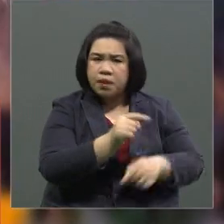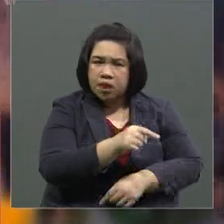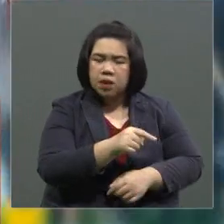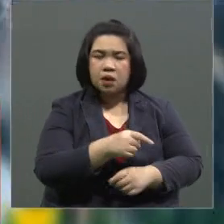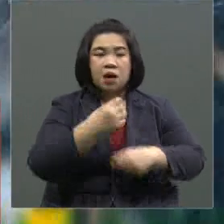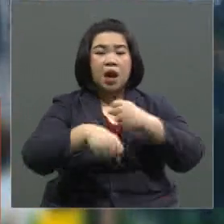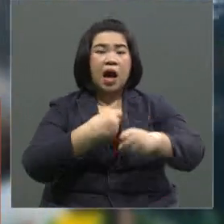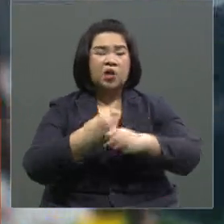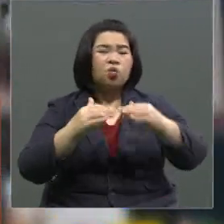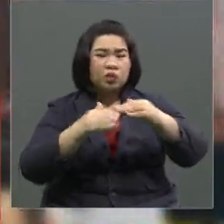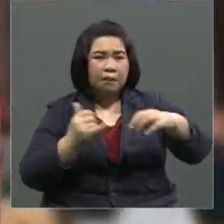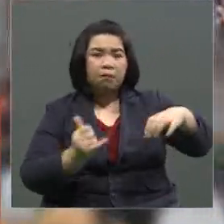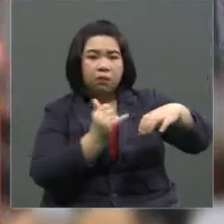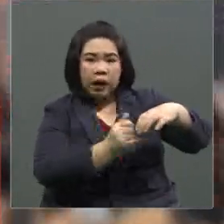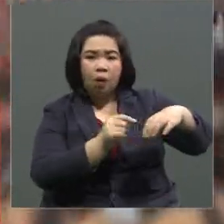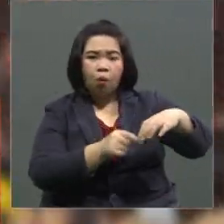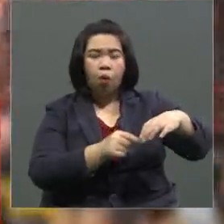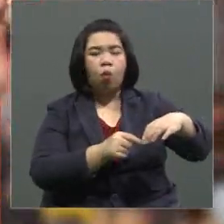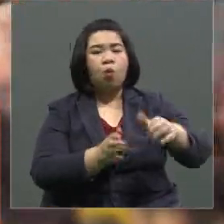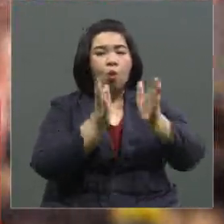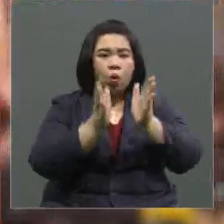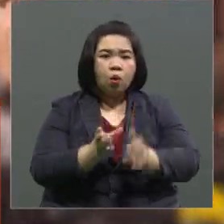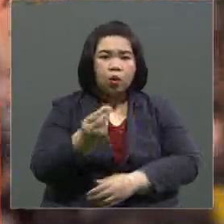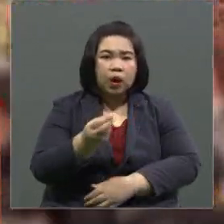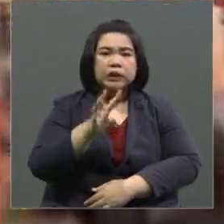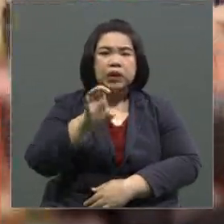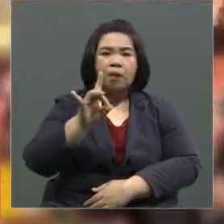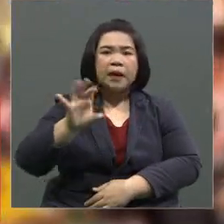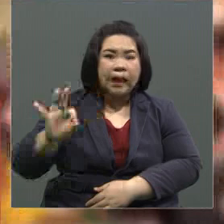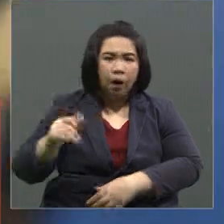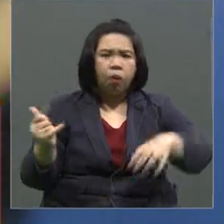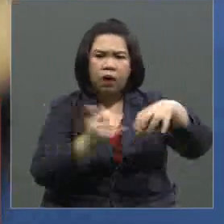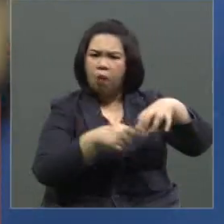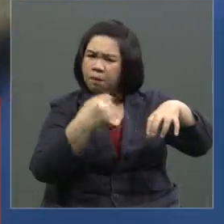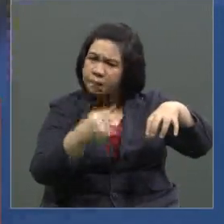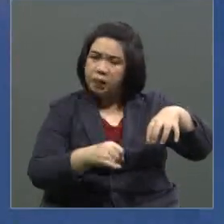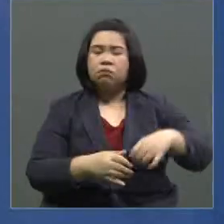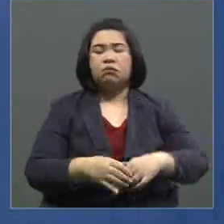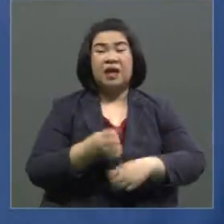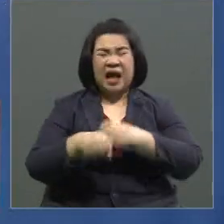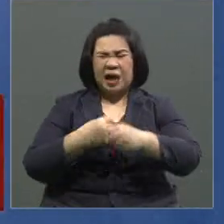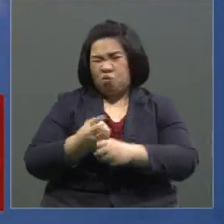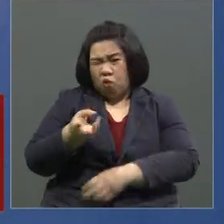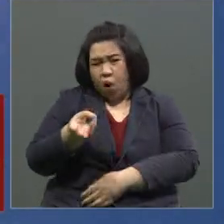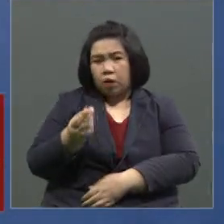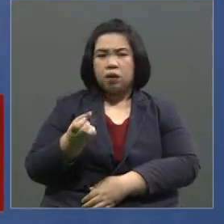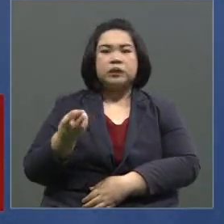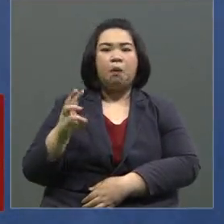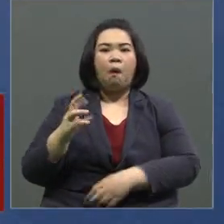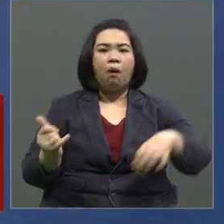เด็กอายุต่ำกว่า20ปีใช้บริการมากถึง489คนค่ะเขาบอกว่าต่ำสุดเนี่ยรู้สึกว่าจะอายุ16